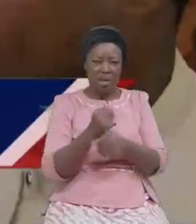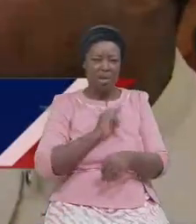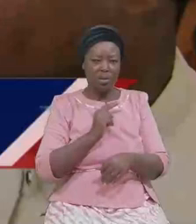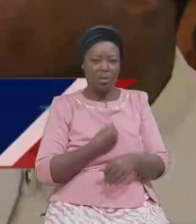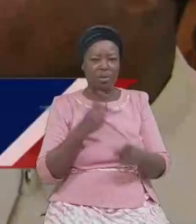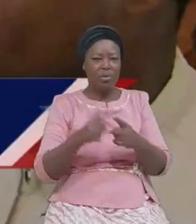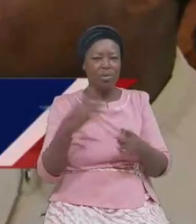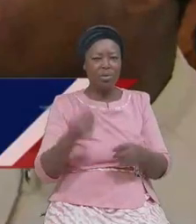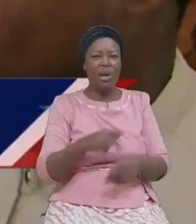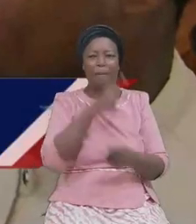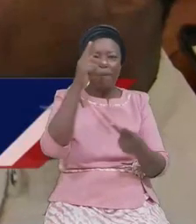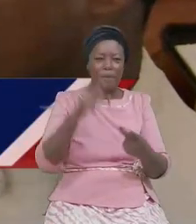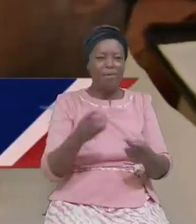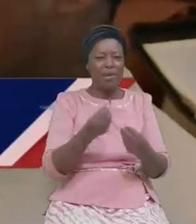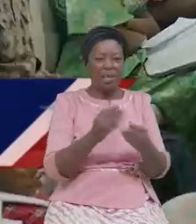Il nous mènera dans